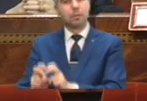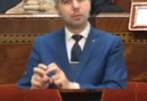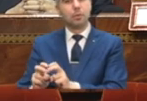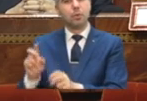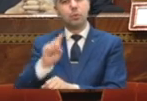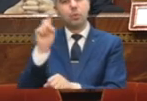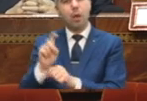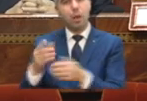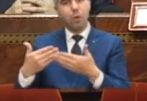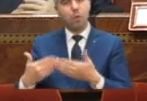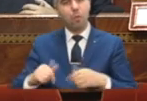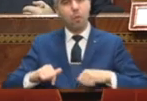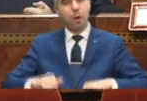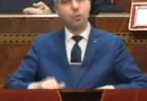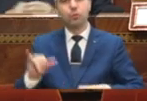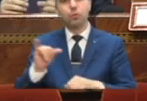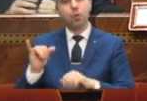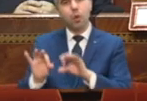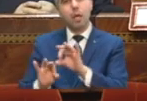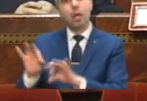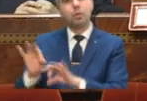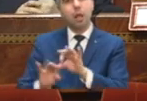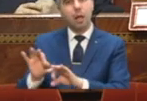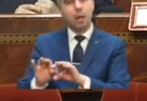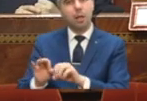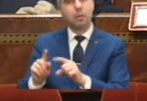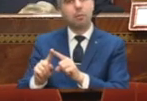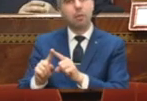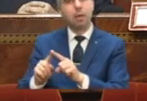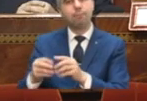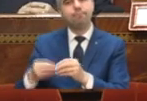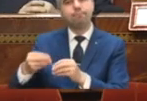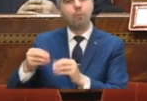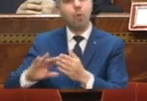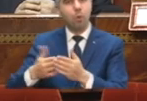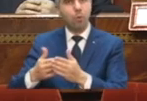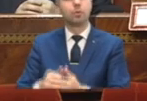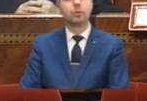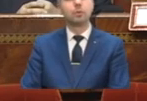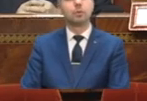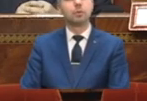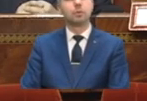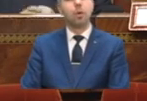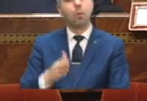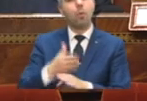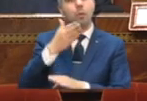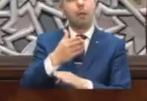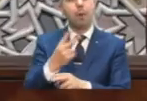الوزيرة عن الإجراءات التي اتخذتها على الآثار التي ترتبت عن هذه الجائحة وعلى الآفاق.